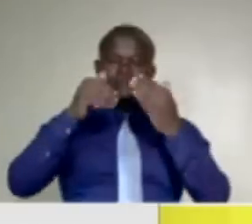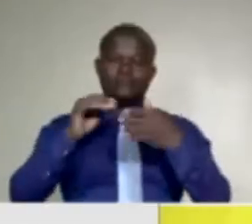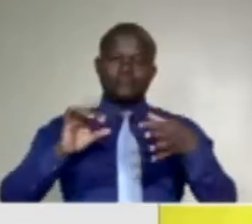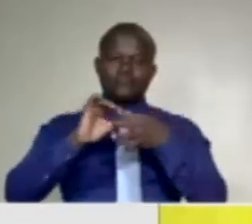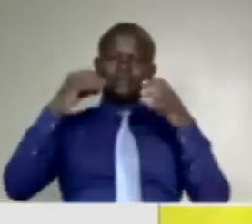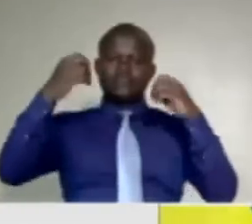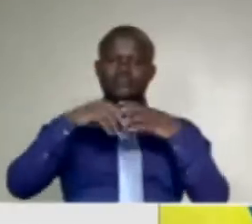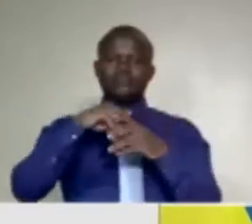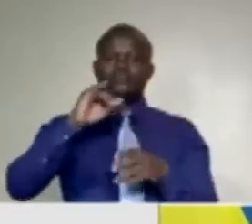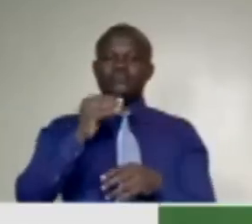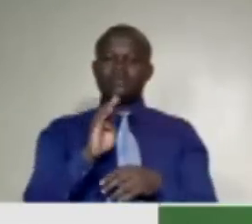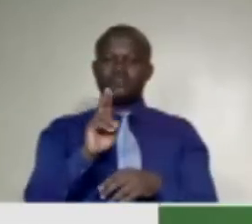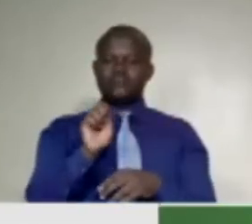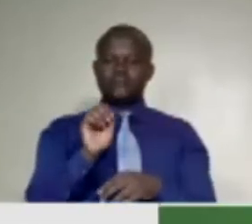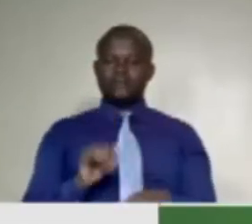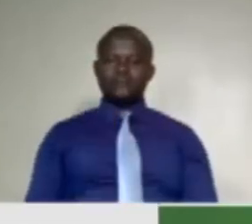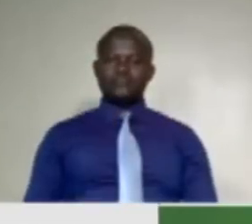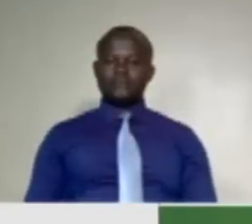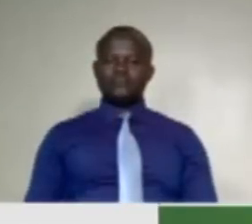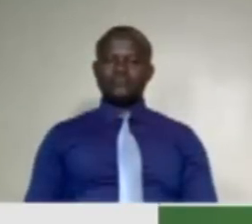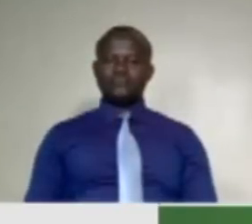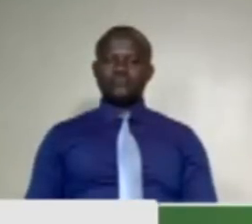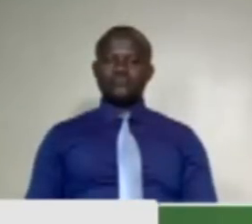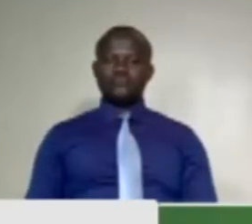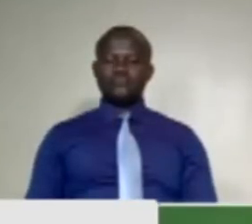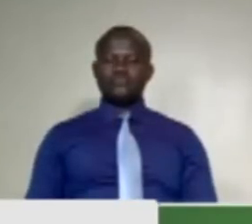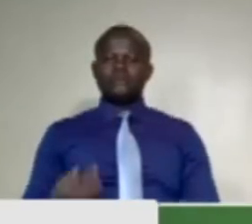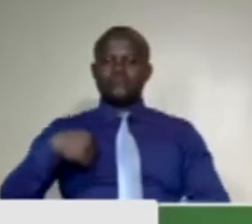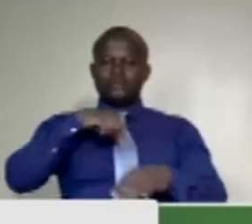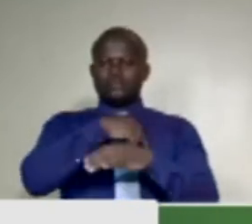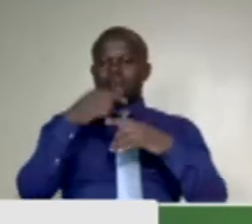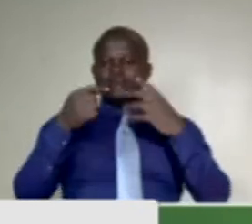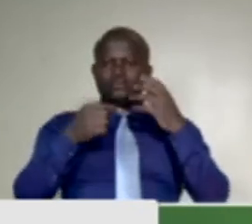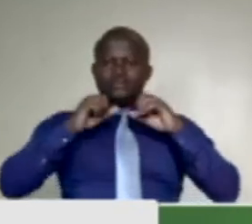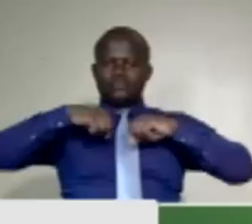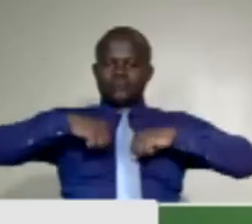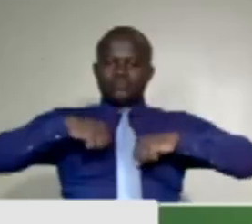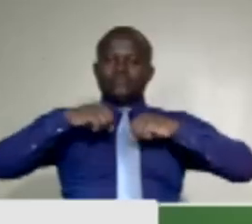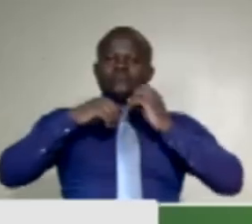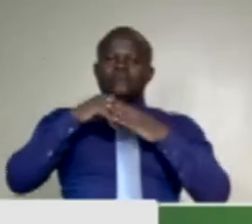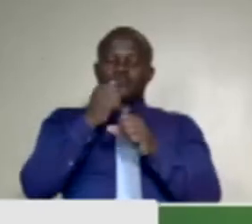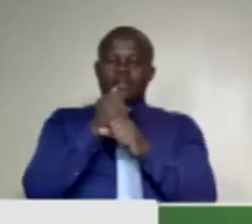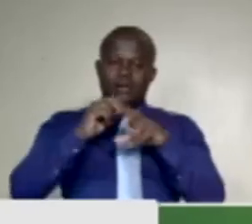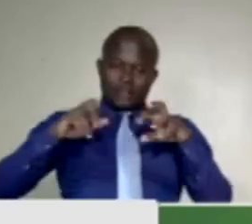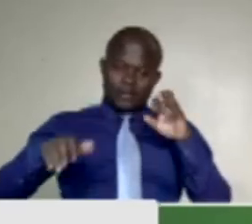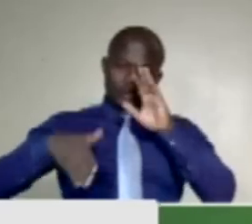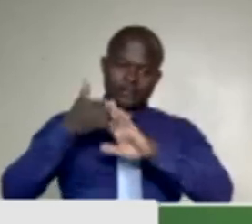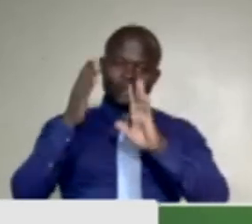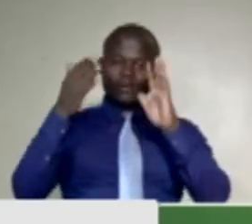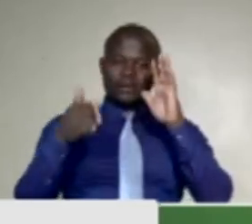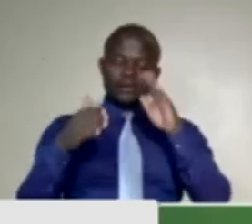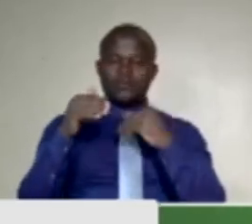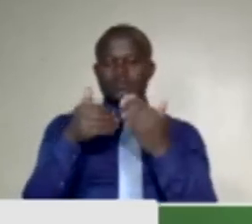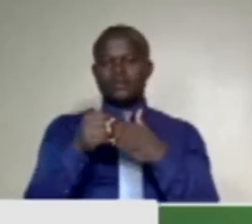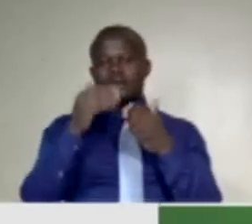zihuza Kigali na Djibouti. Icyo twumvikanyeho rero muri iyi nama ni uko hakurwa inyigo zikarangira vuba kugira